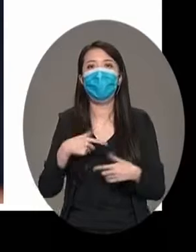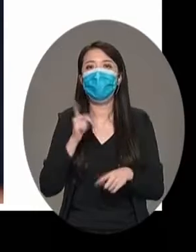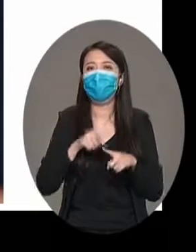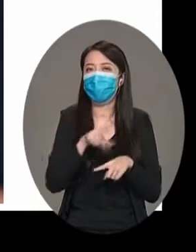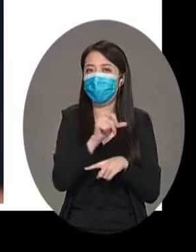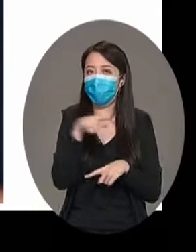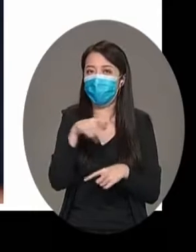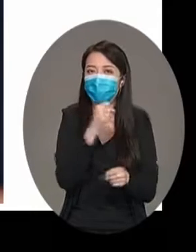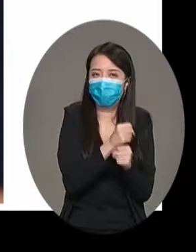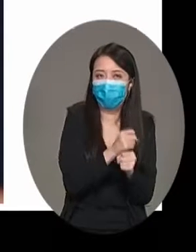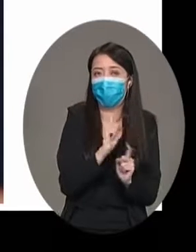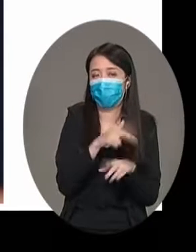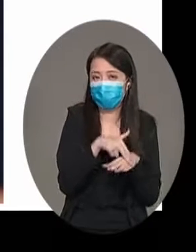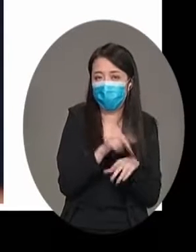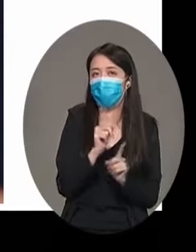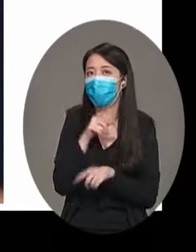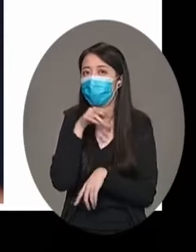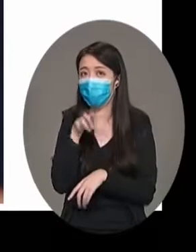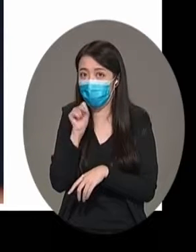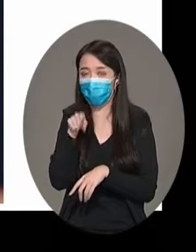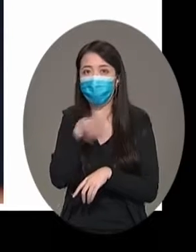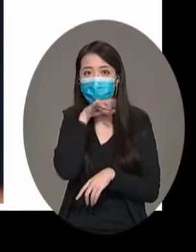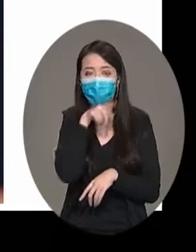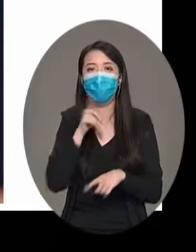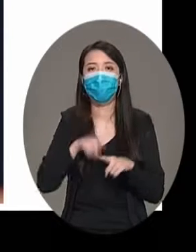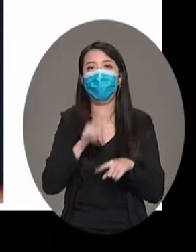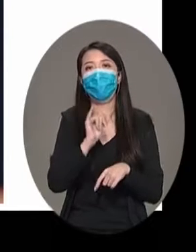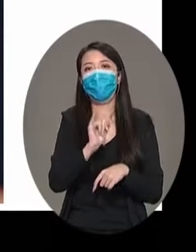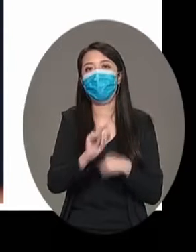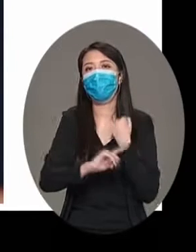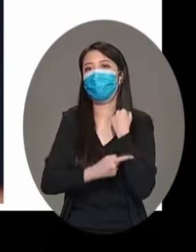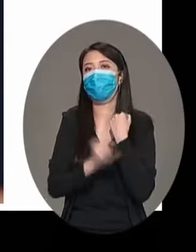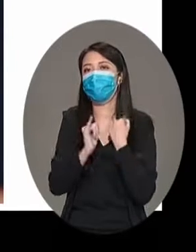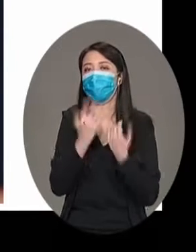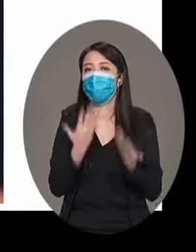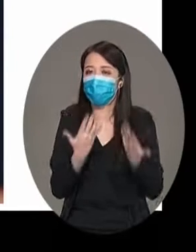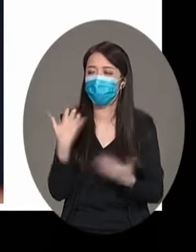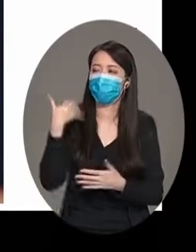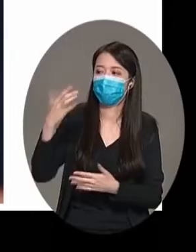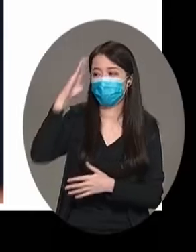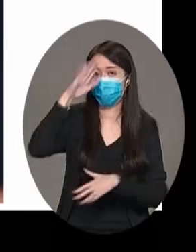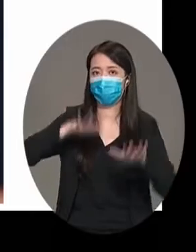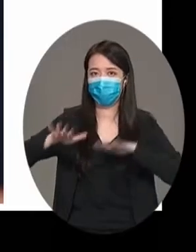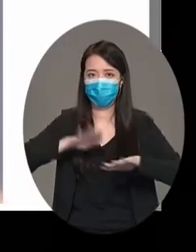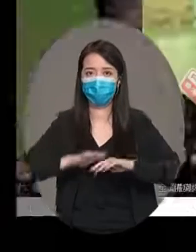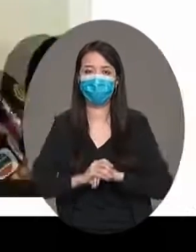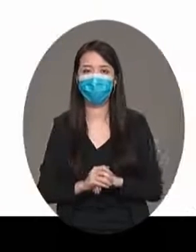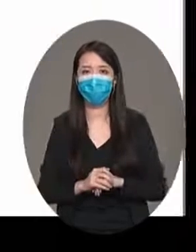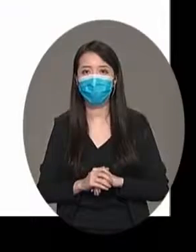製造或者使用有關偽冒的程式是有可能觸犯相關法例，已經是交給警方跟進。